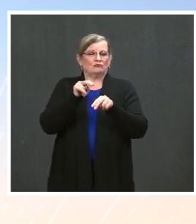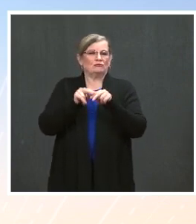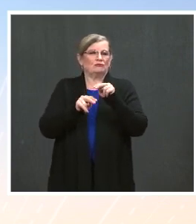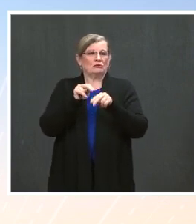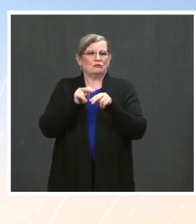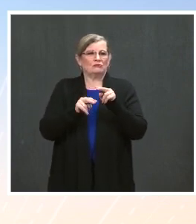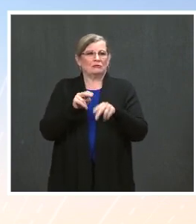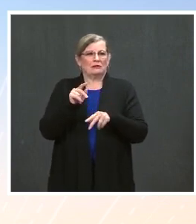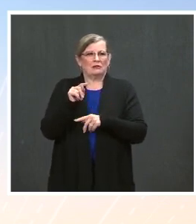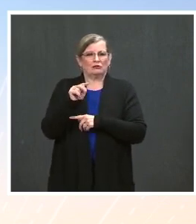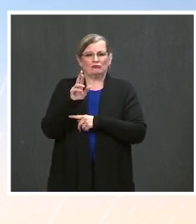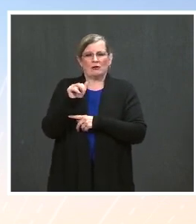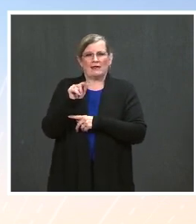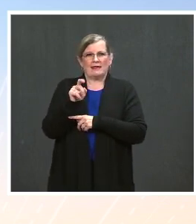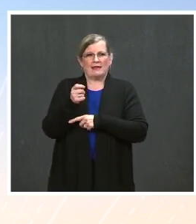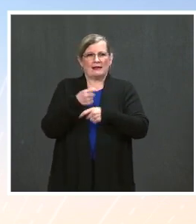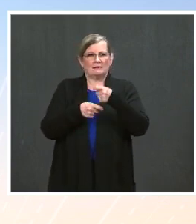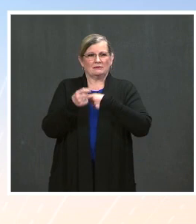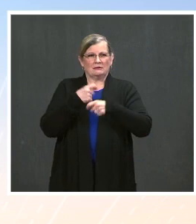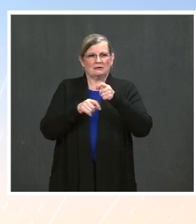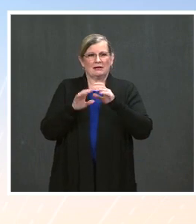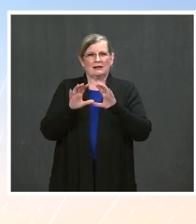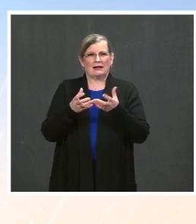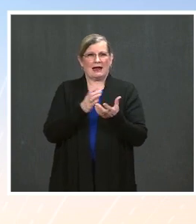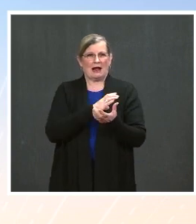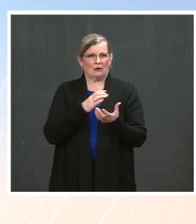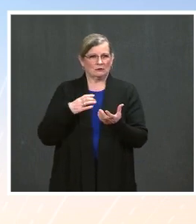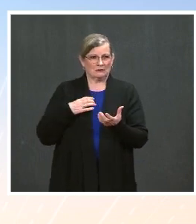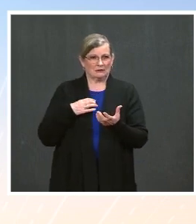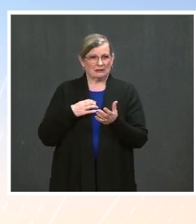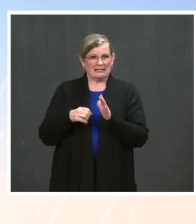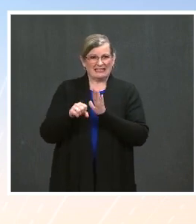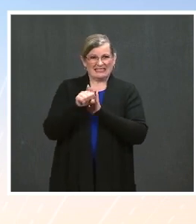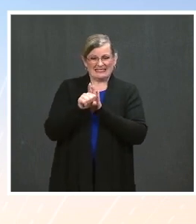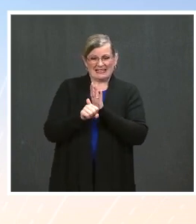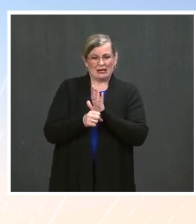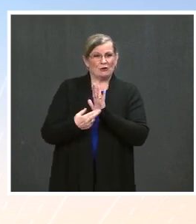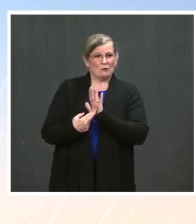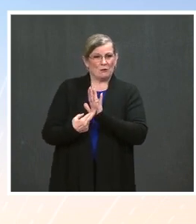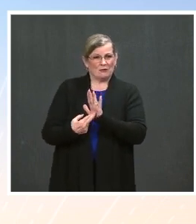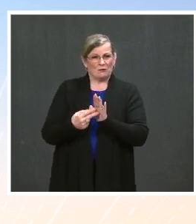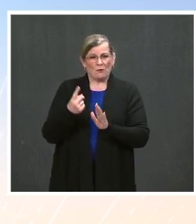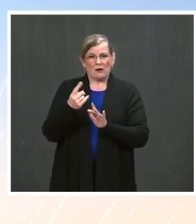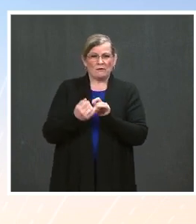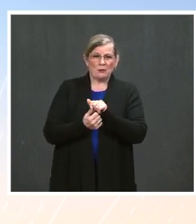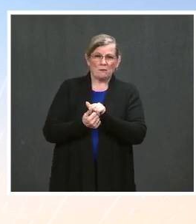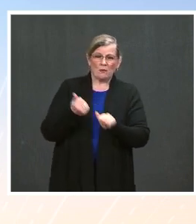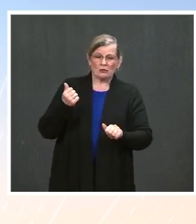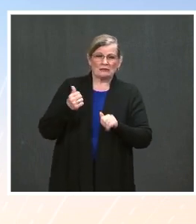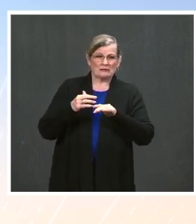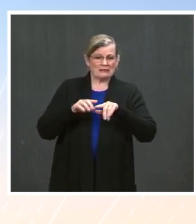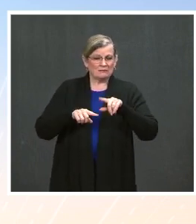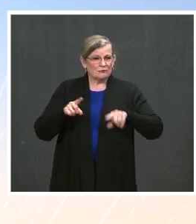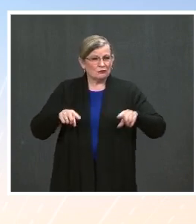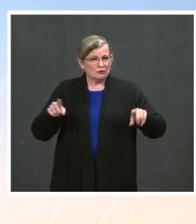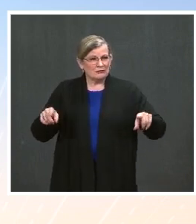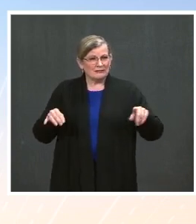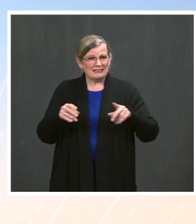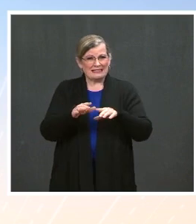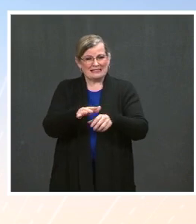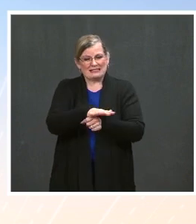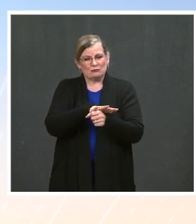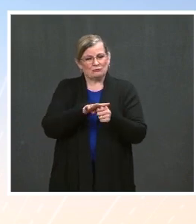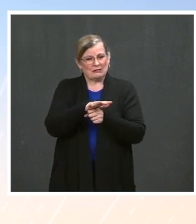üçüncü ülkelere taşınacak diye konuştu hangi ülkelerden bahsettiği konusunda Detay vermeyen sanki bu taşınma